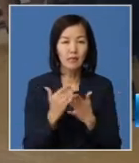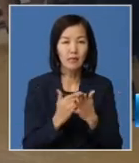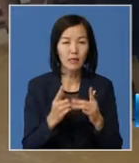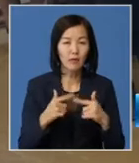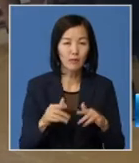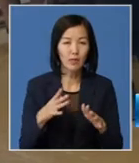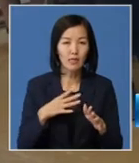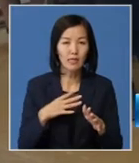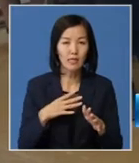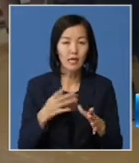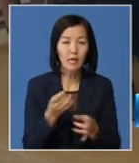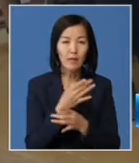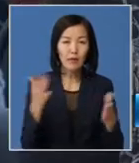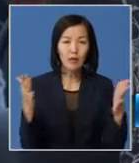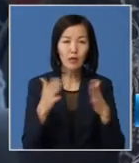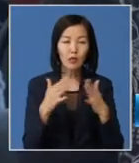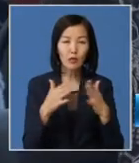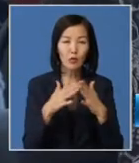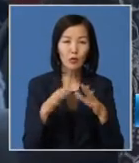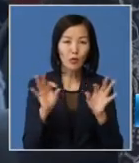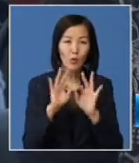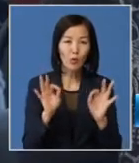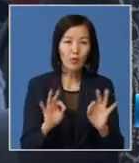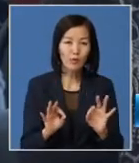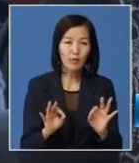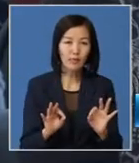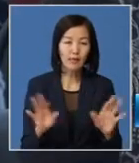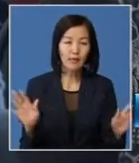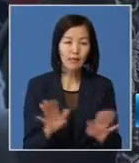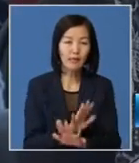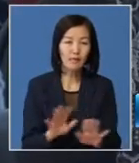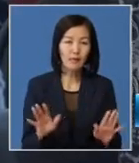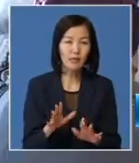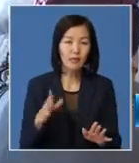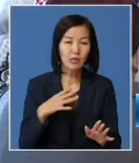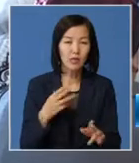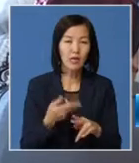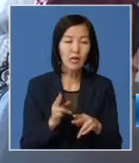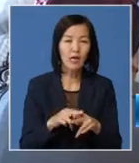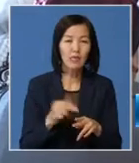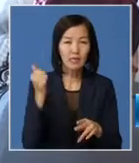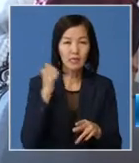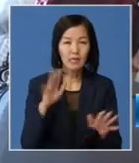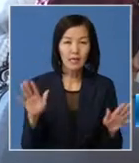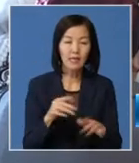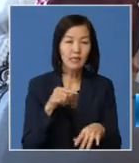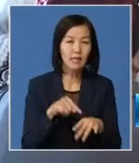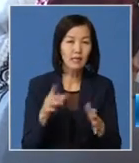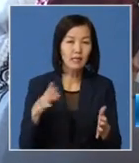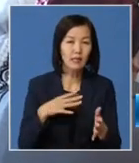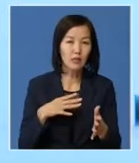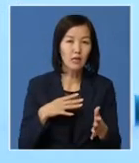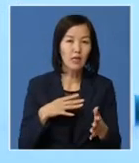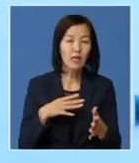ұйымдастырылды. Онда аудандық мәдениет үйінің өнерпаздары келіп, әсем әуезді әндерді шырқады. Әсіресе көпшілікке ретро әндер ерекше әсер етті.